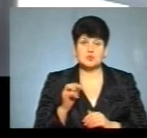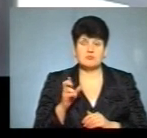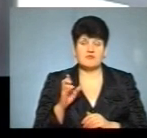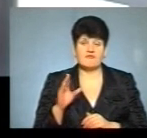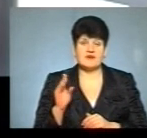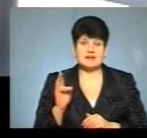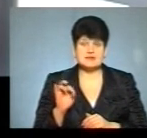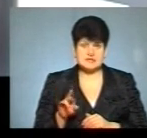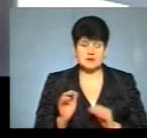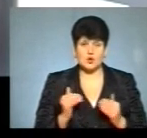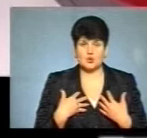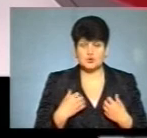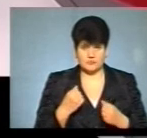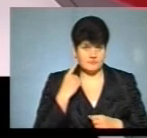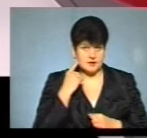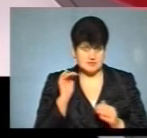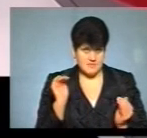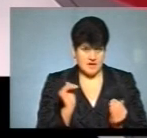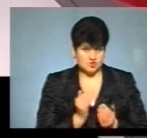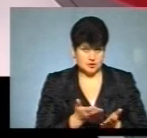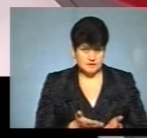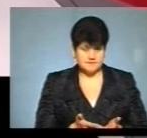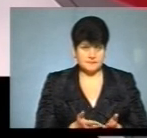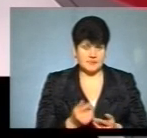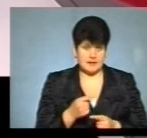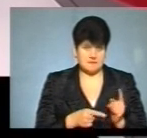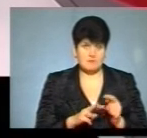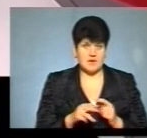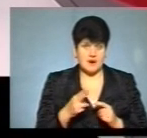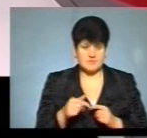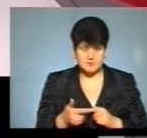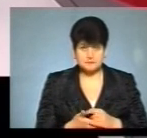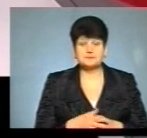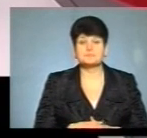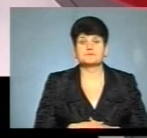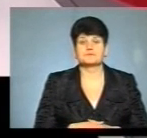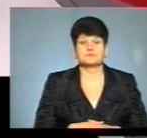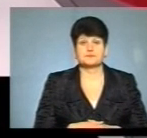на охорону здоров'я зменшилася, ви чули, на майже на 500 мільйонів. Так,